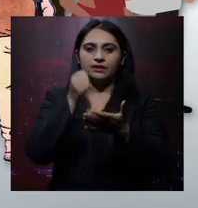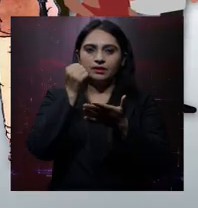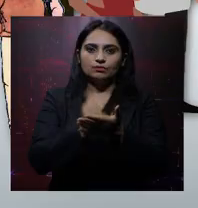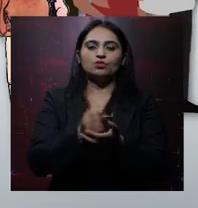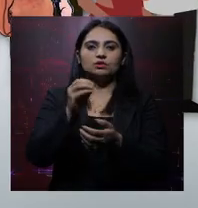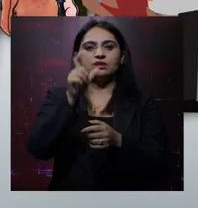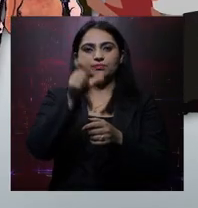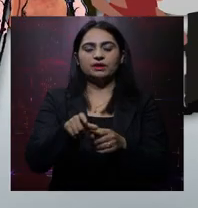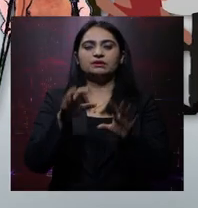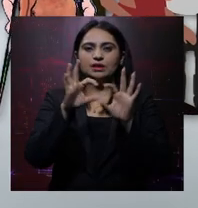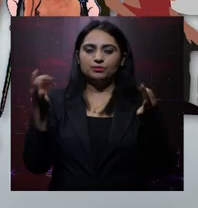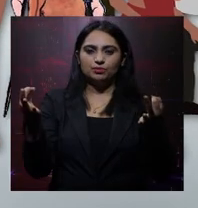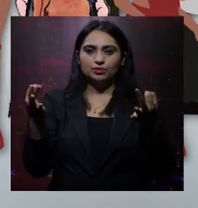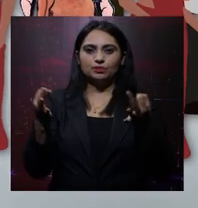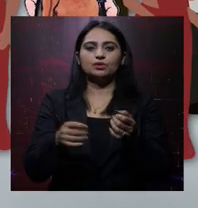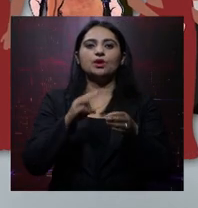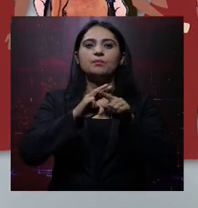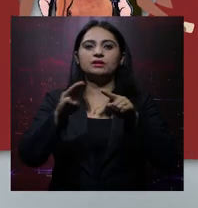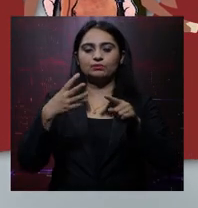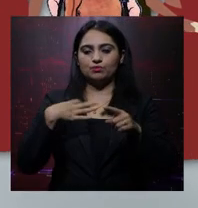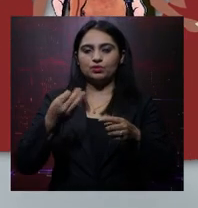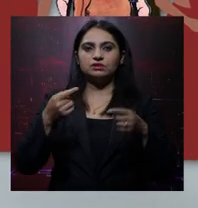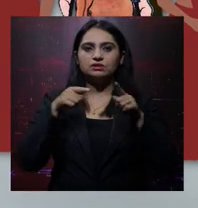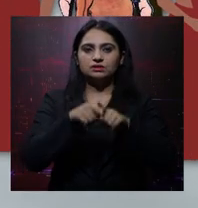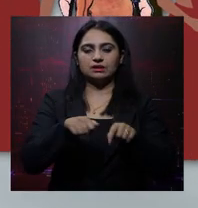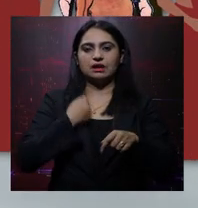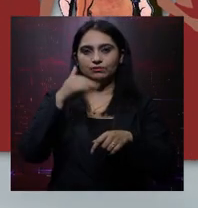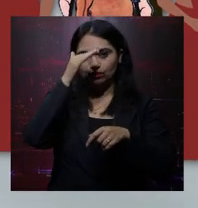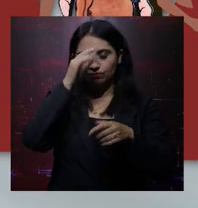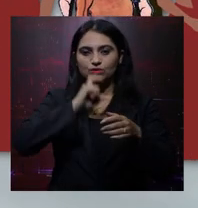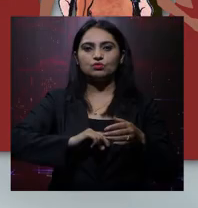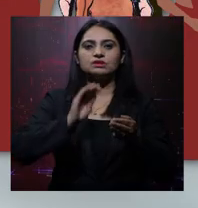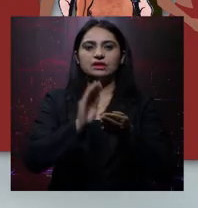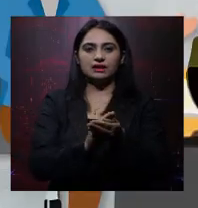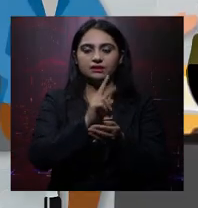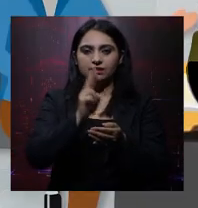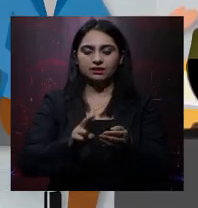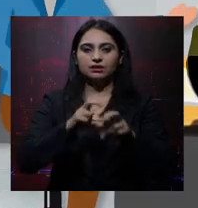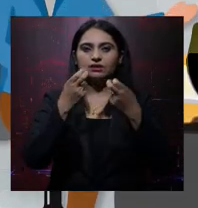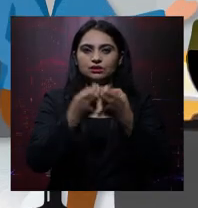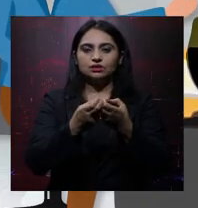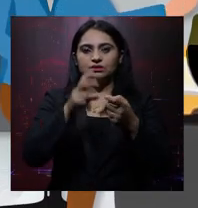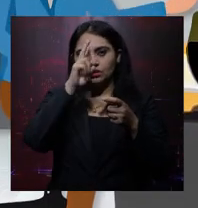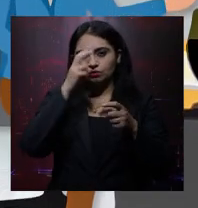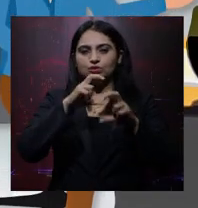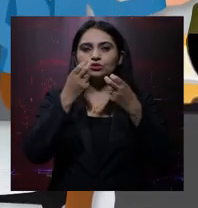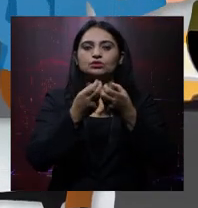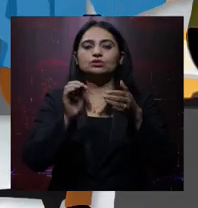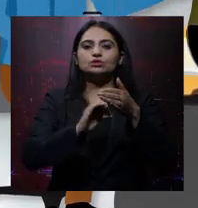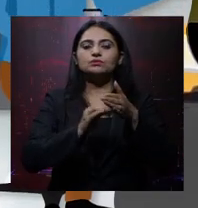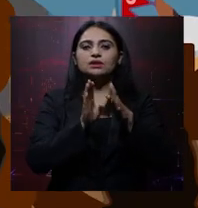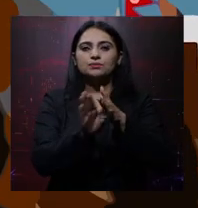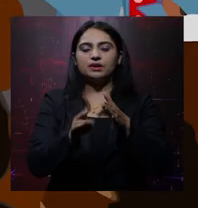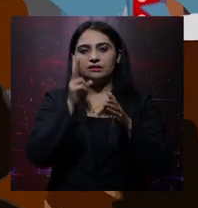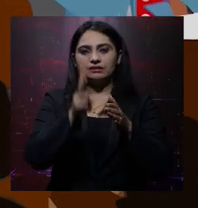मतदाताले विभिन्न माध्यमबाट प्रतिनिधिहरूसँग आफ्ना समस्या र गुनासो राख्ने र संसद वा संसदीय समितिहरू